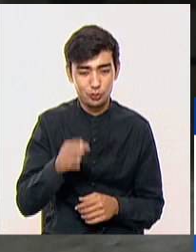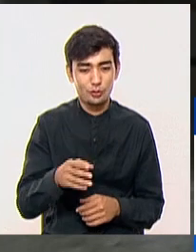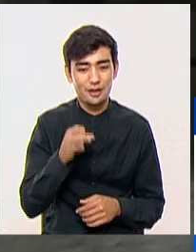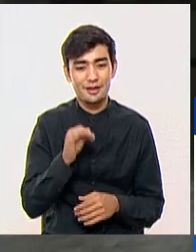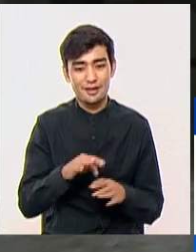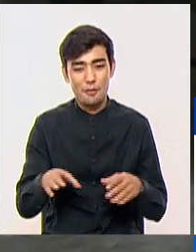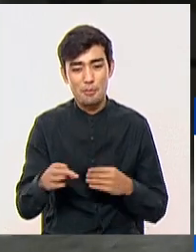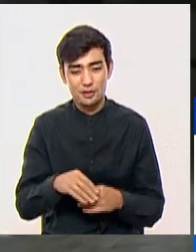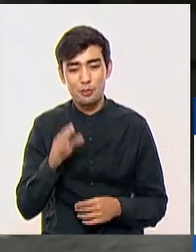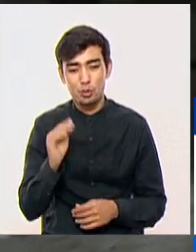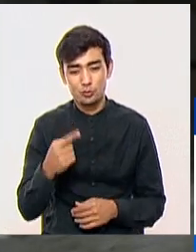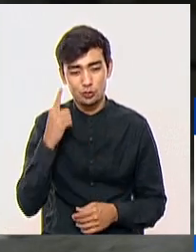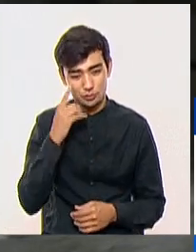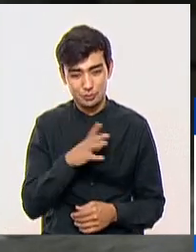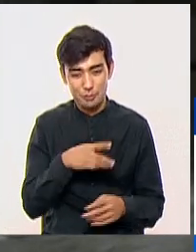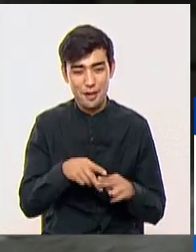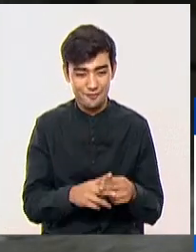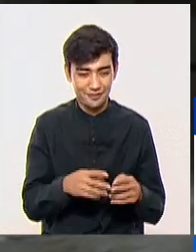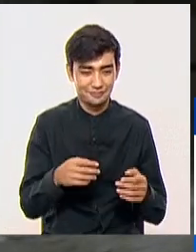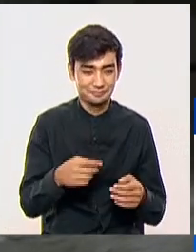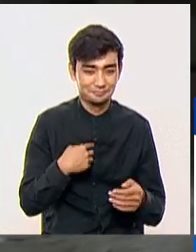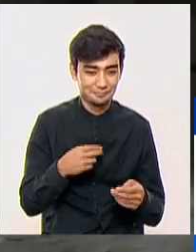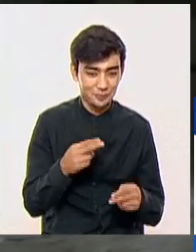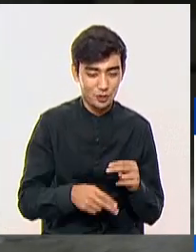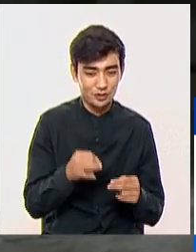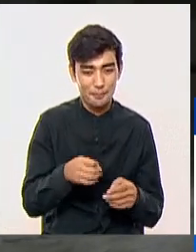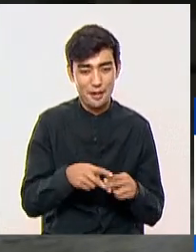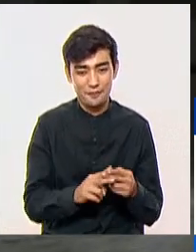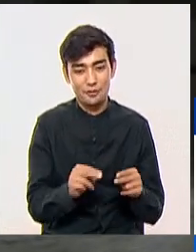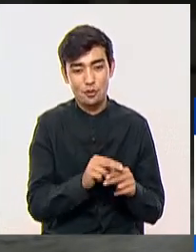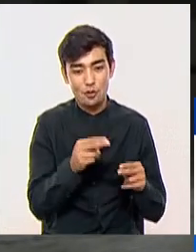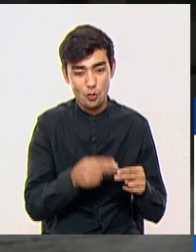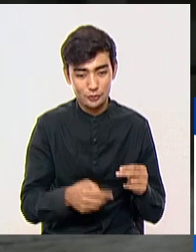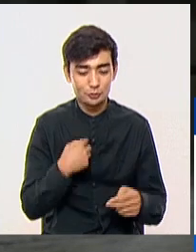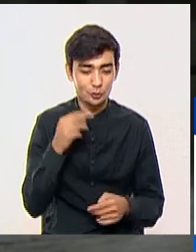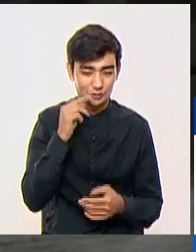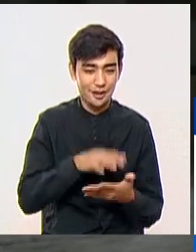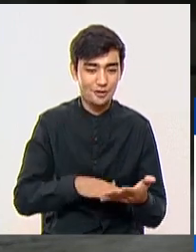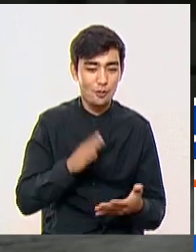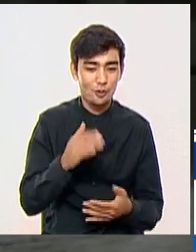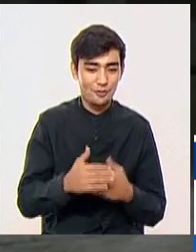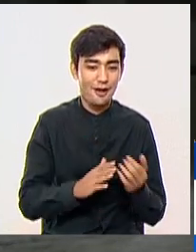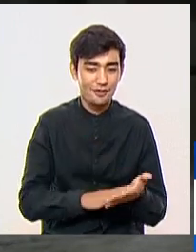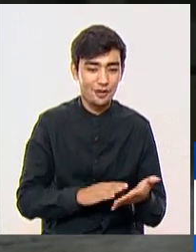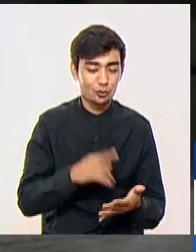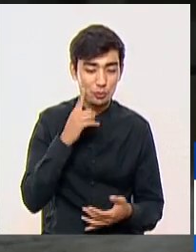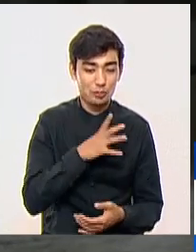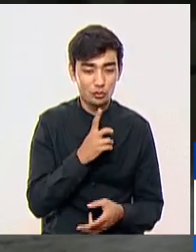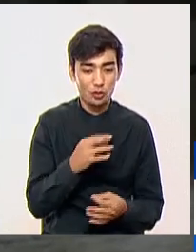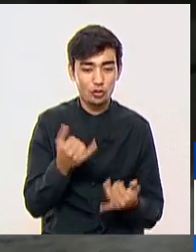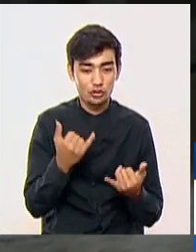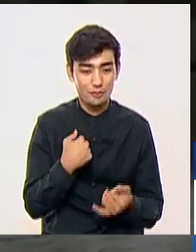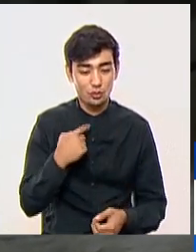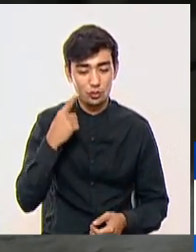балалар мен сол осы мектептің жартысын бізге істеп береді, оқу жүре береді деп. Енді қазір мен